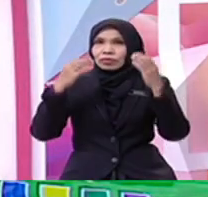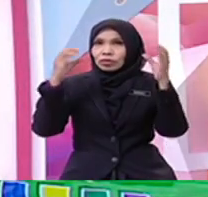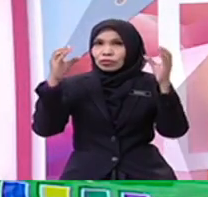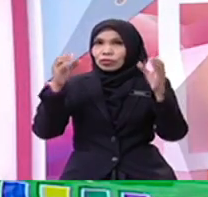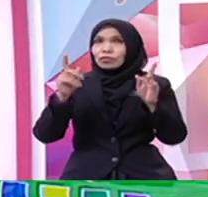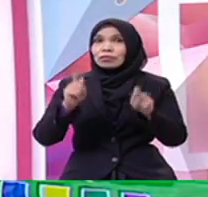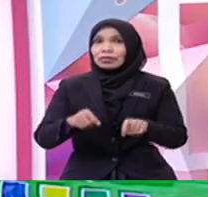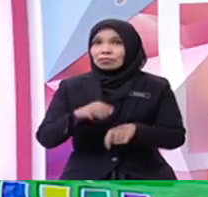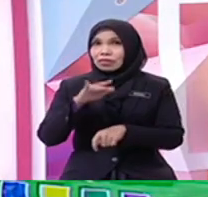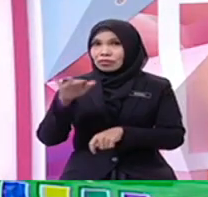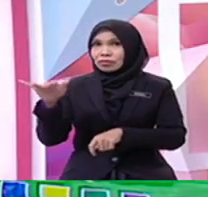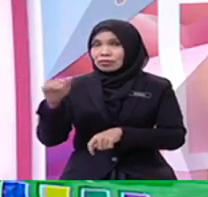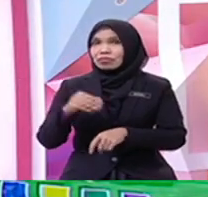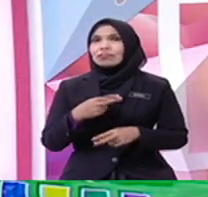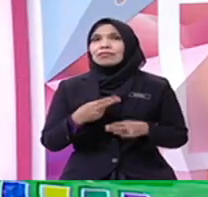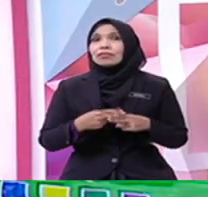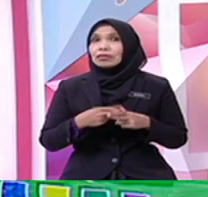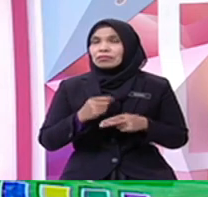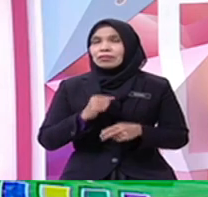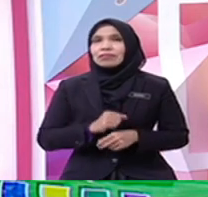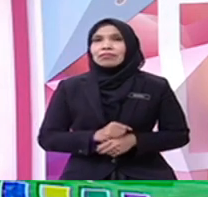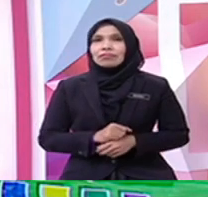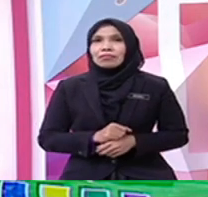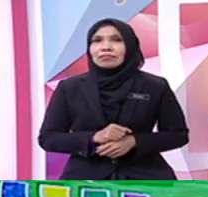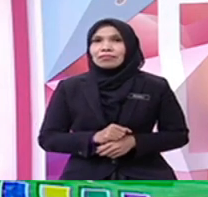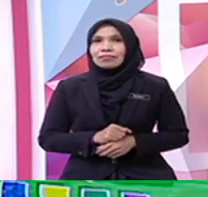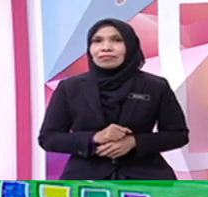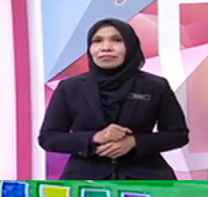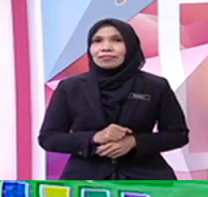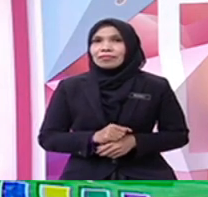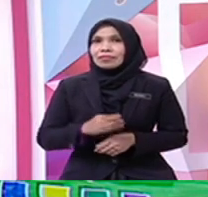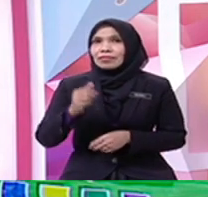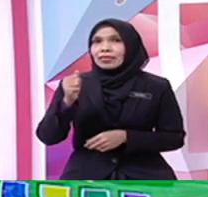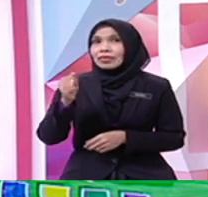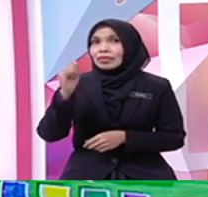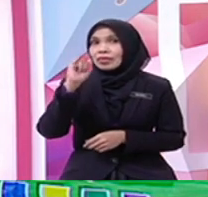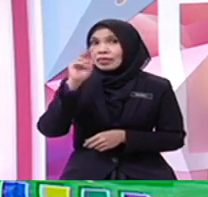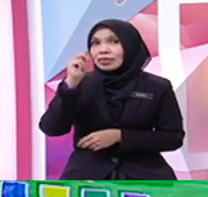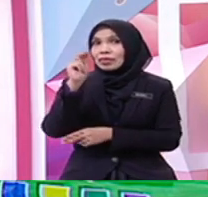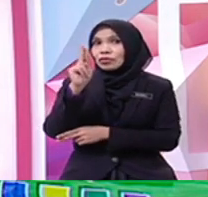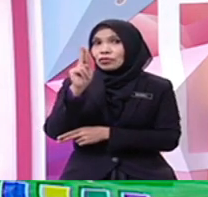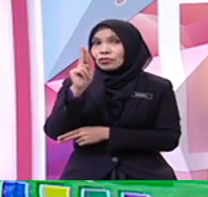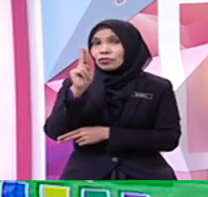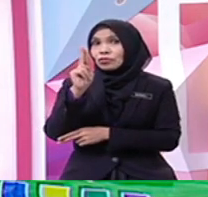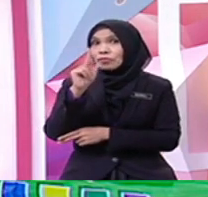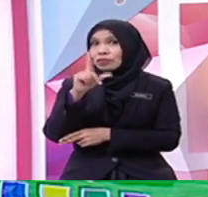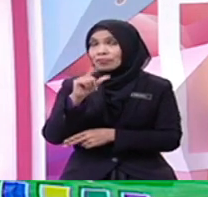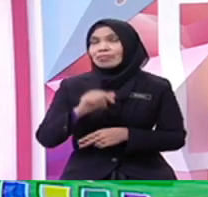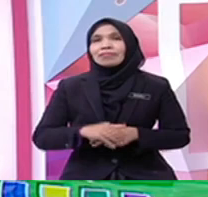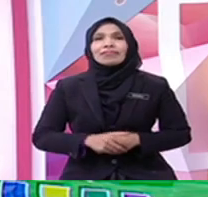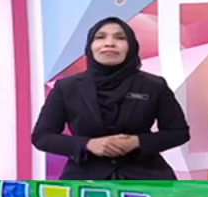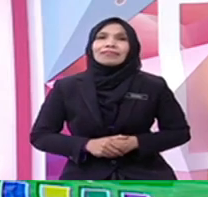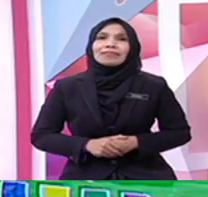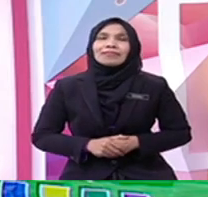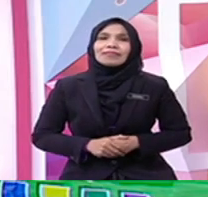nangis suke Hai Eng You Ellie Ainun Oke debit Spanyol